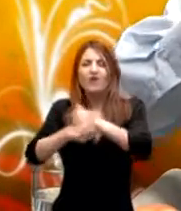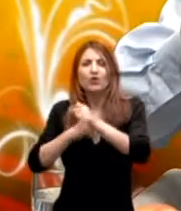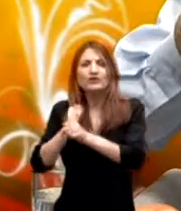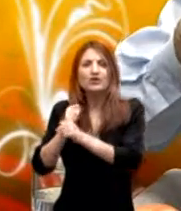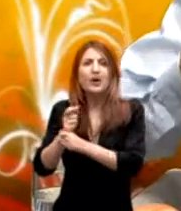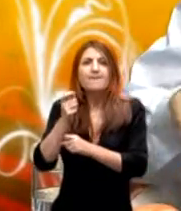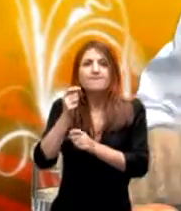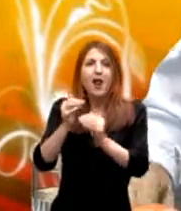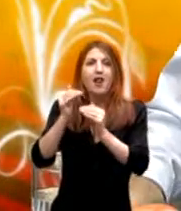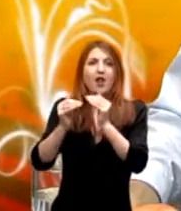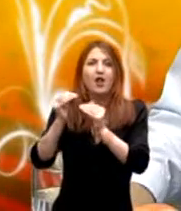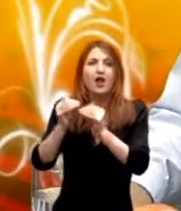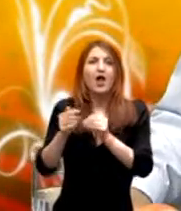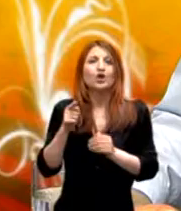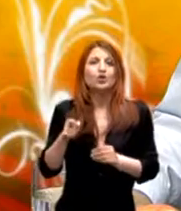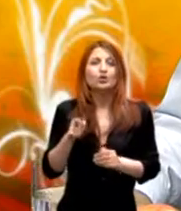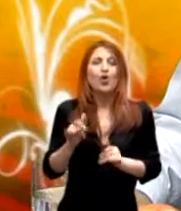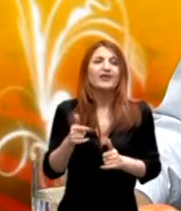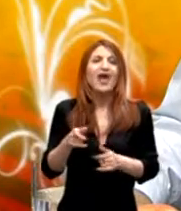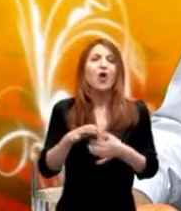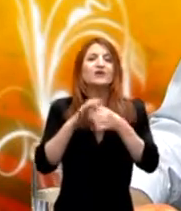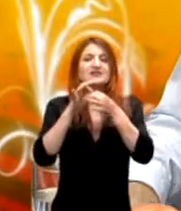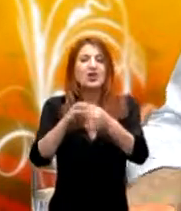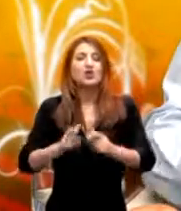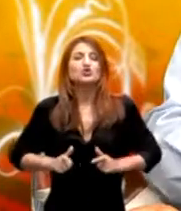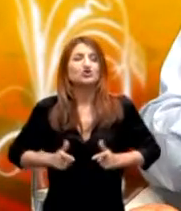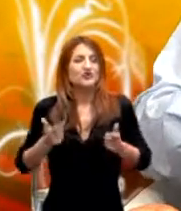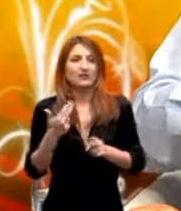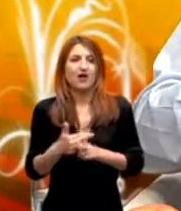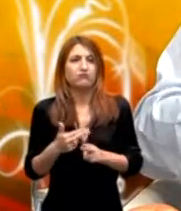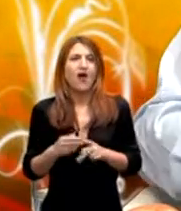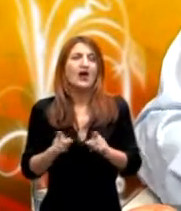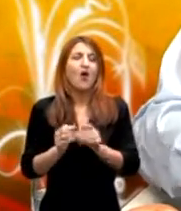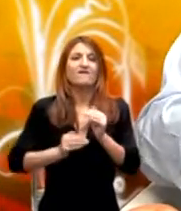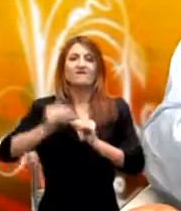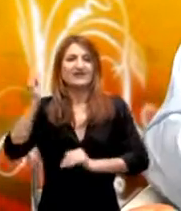onda opet malo po malo, jer to je cjeloživotna